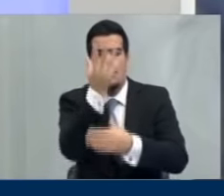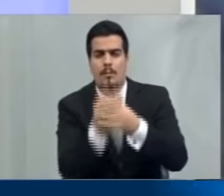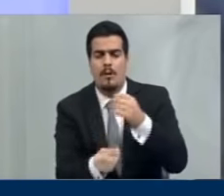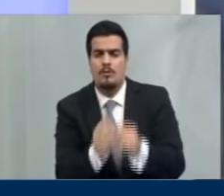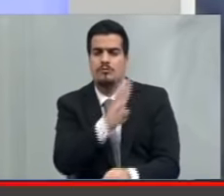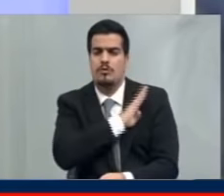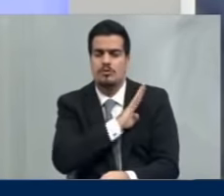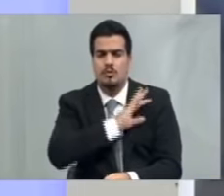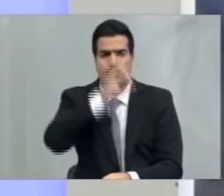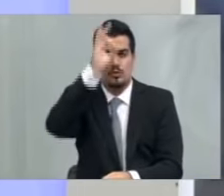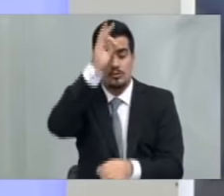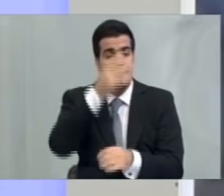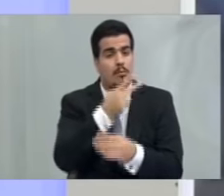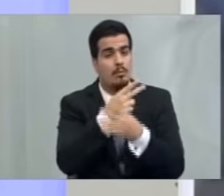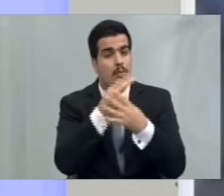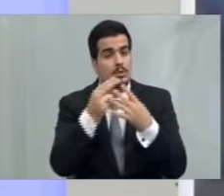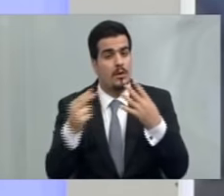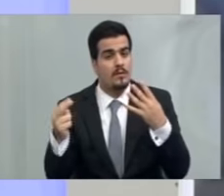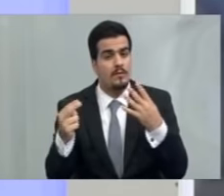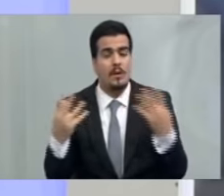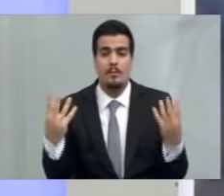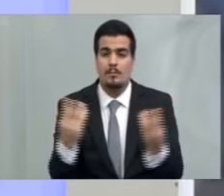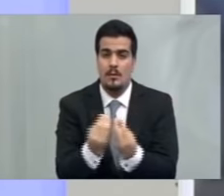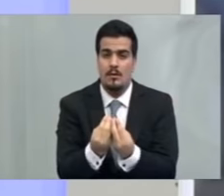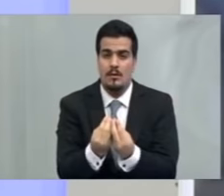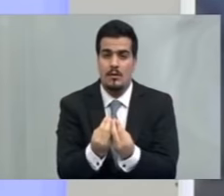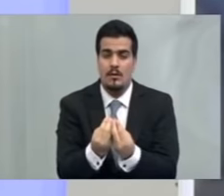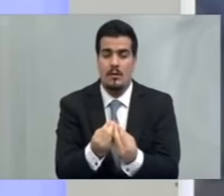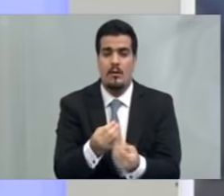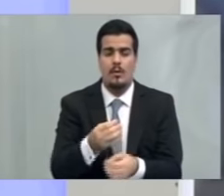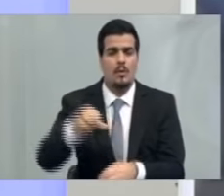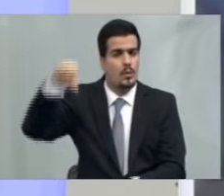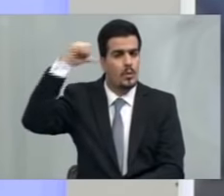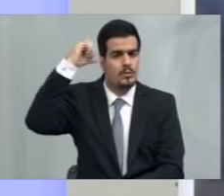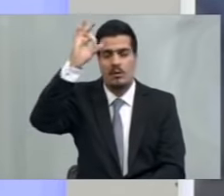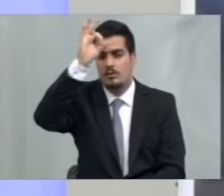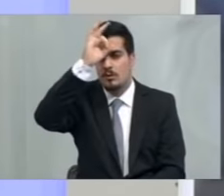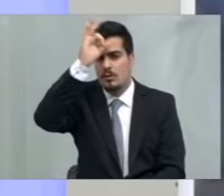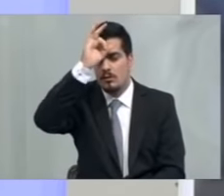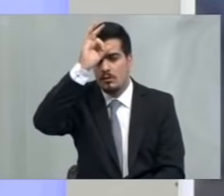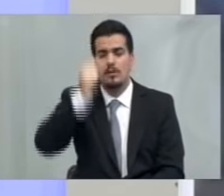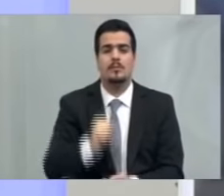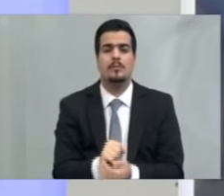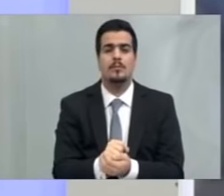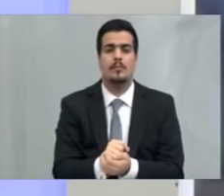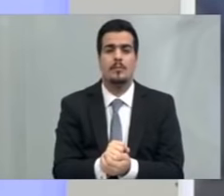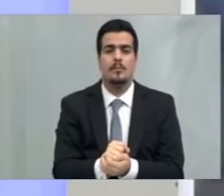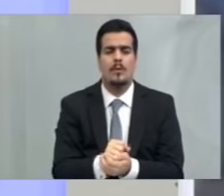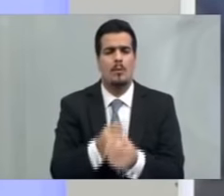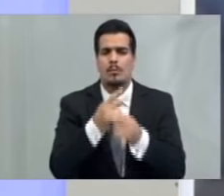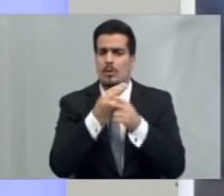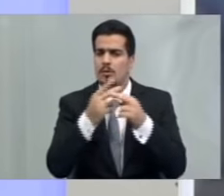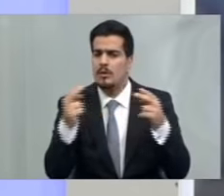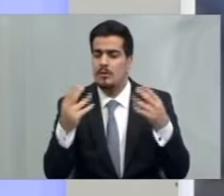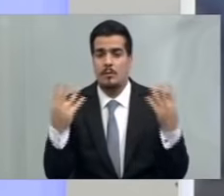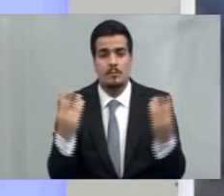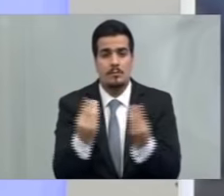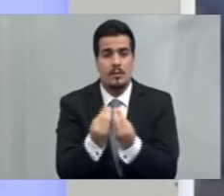قواتنا الأمنية بكافة صنوفها، أبطال وزارة الداخلية، الشرطة الاتحادية، الرد السريع،